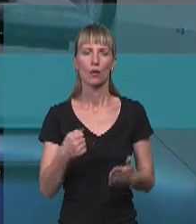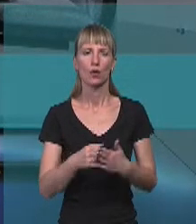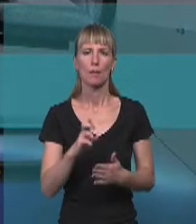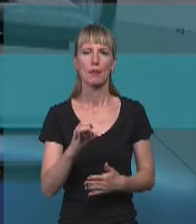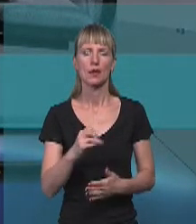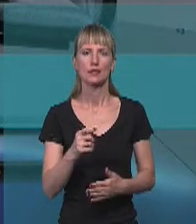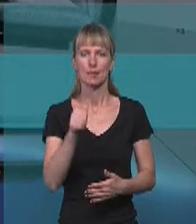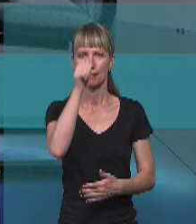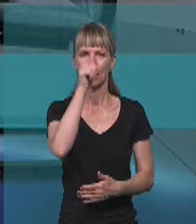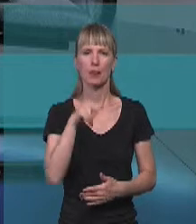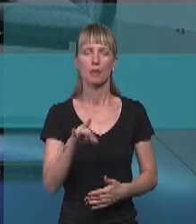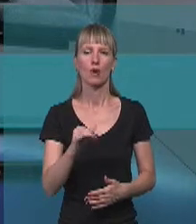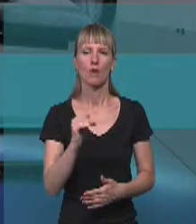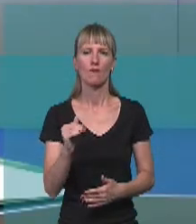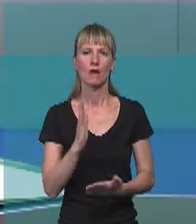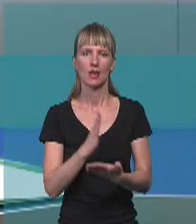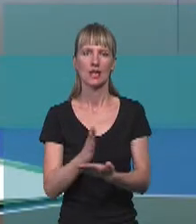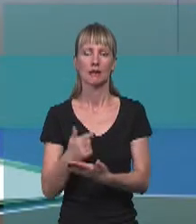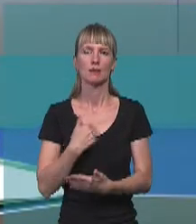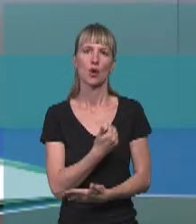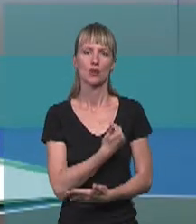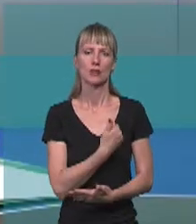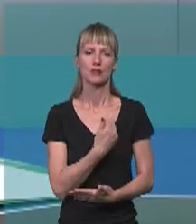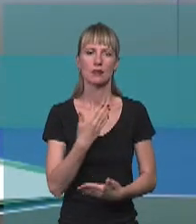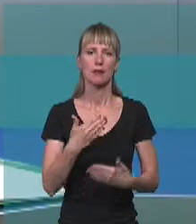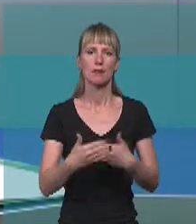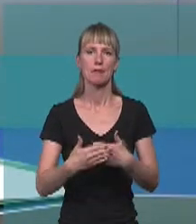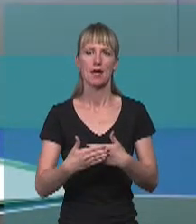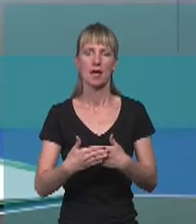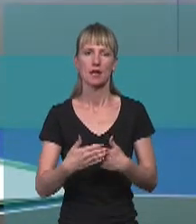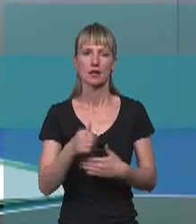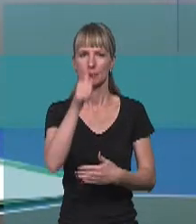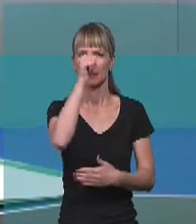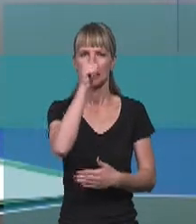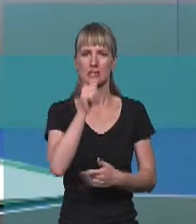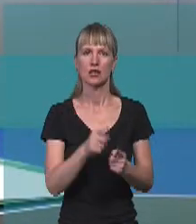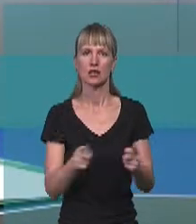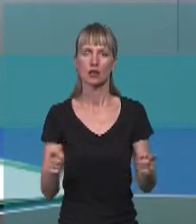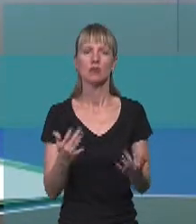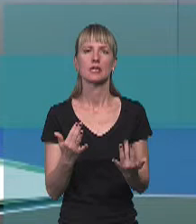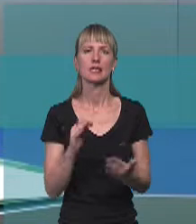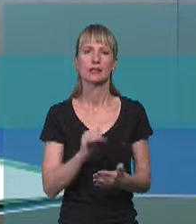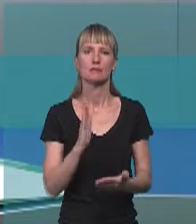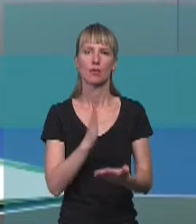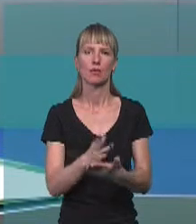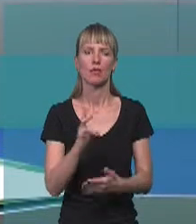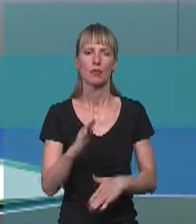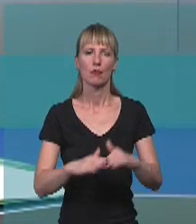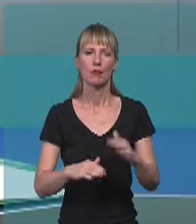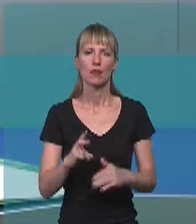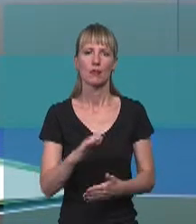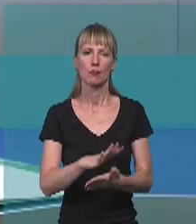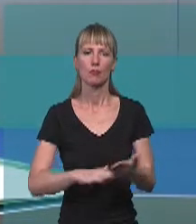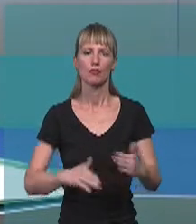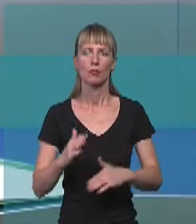місячник профорієнтації. І от ми хотіли перед місячником подивитися, наскільки діти вже спрямовані на професію, на